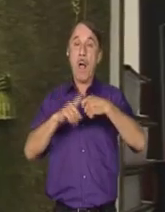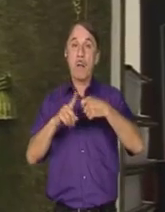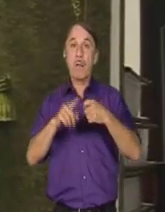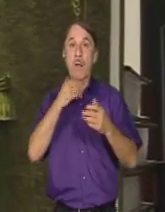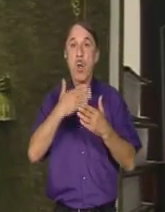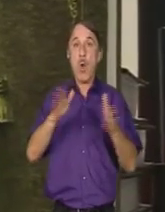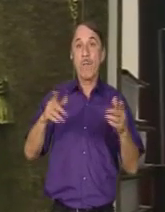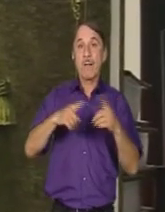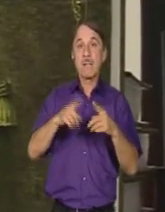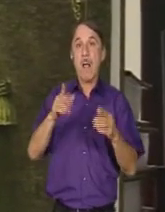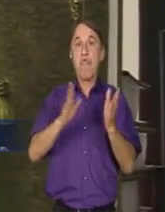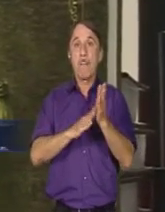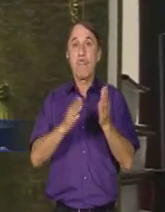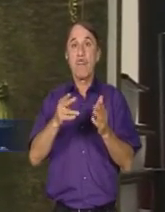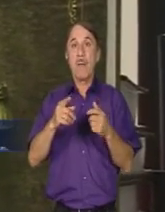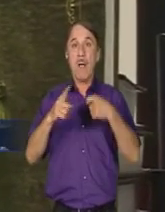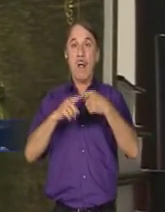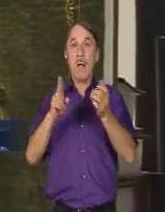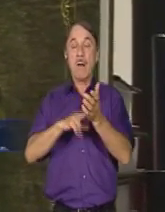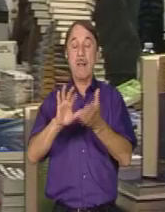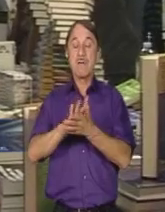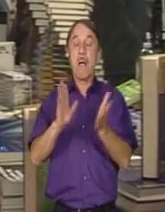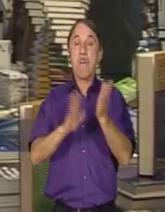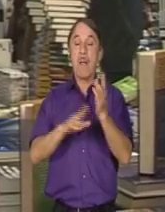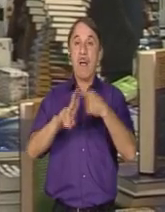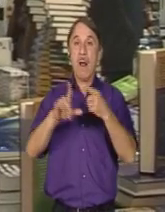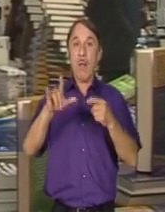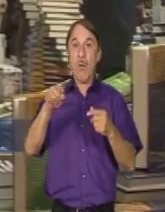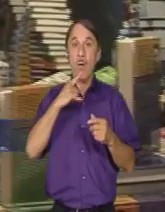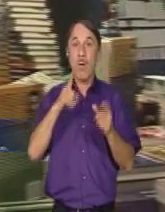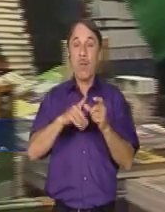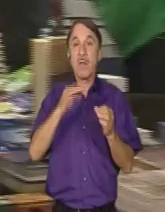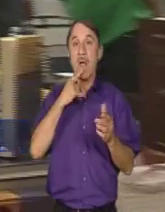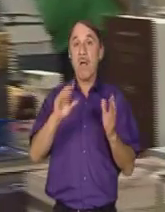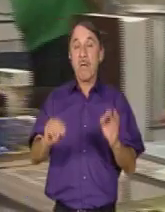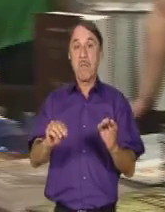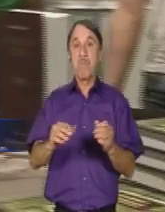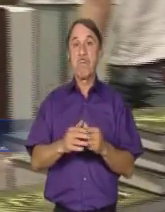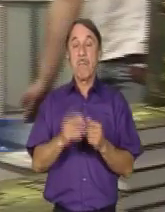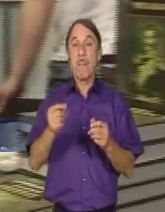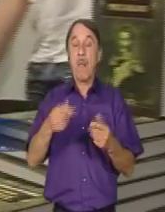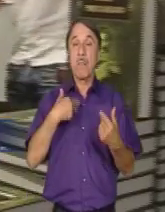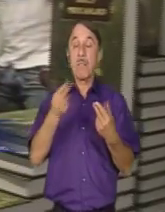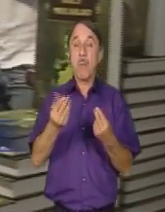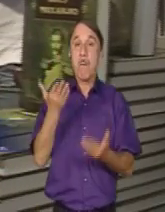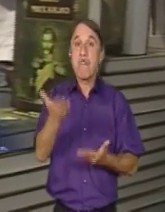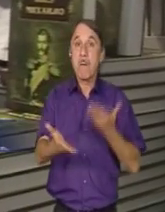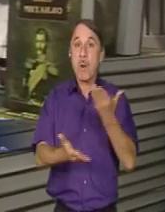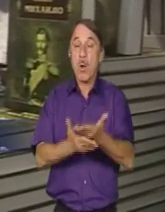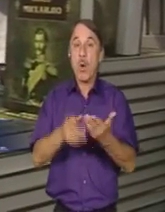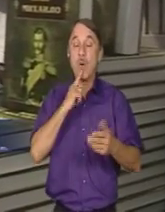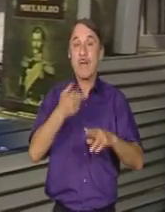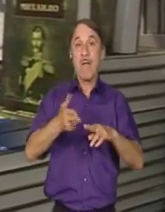ili otkrivanje pisaca poput Erlenda Lua, zaključuju gosti emisije Pres Presek, svakako su dobra preporuka za